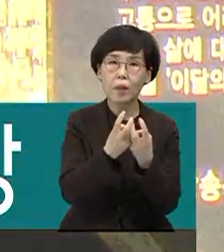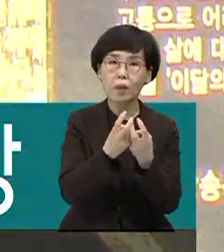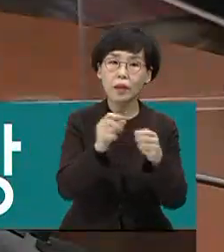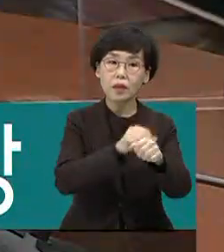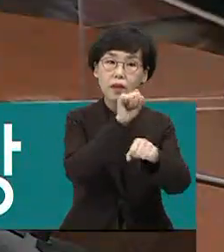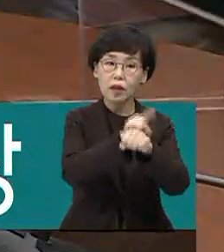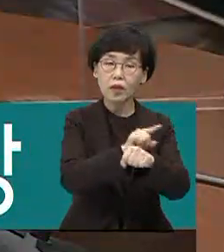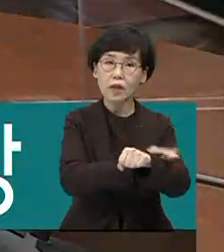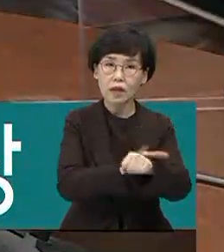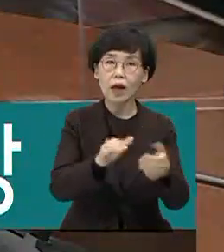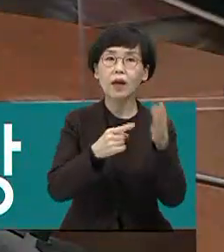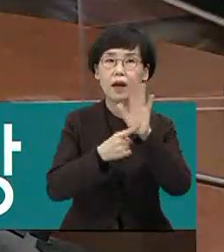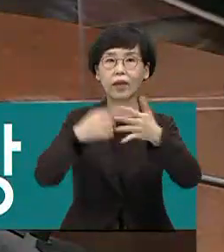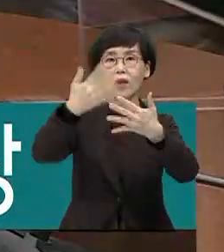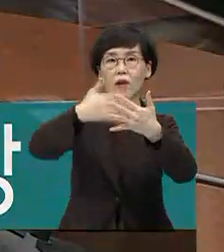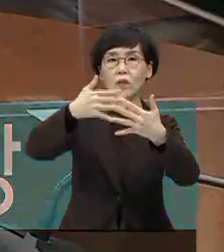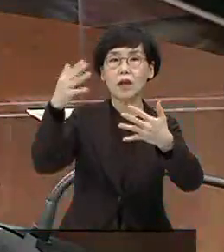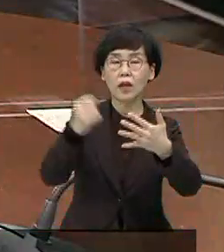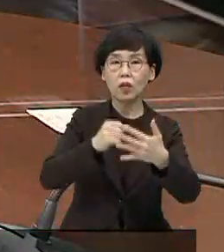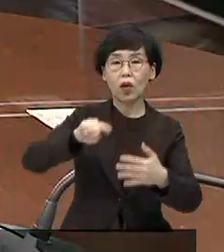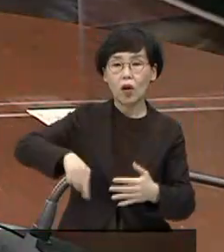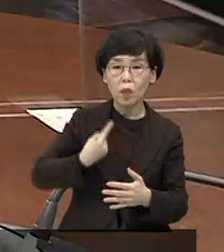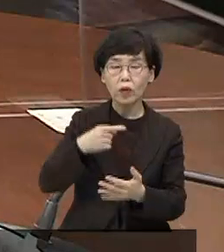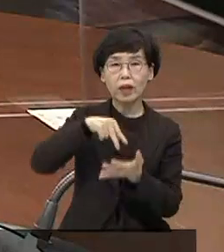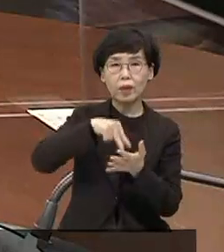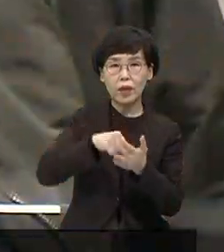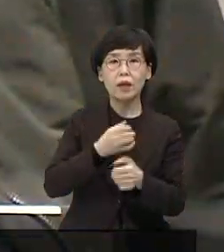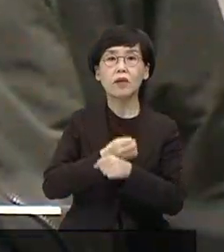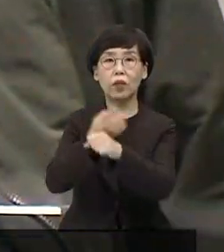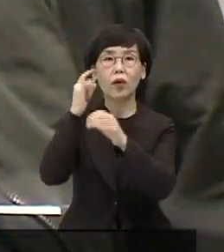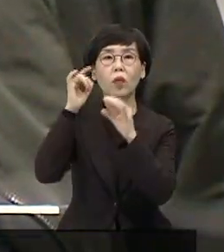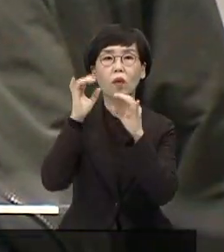특성을 살린 감각적인 영상으로 당사자의